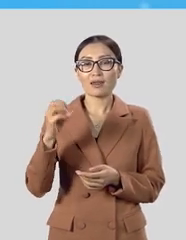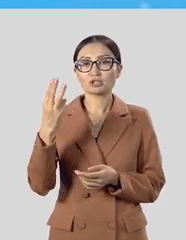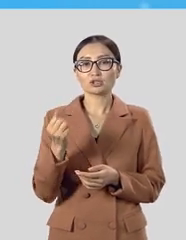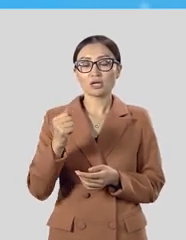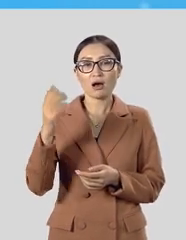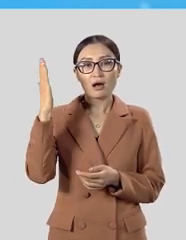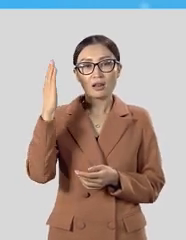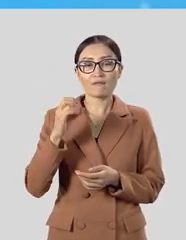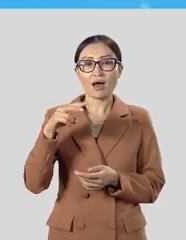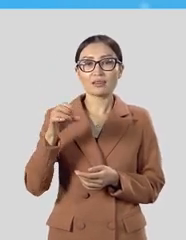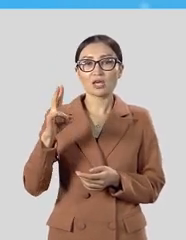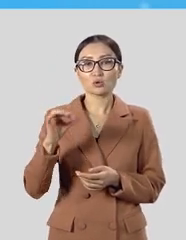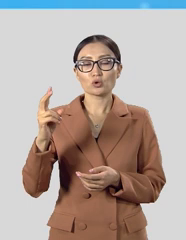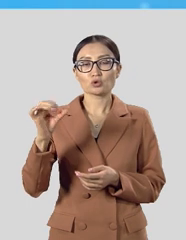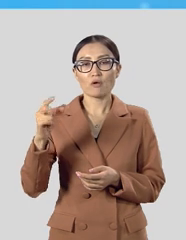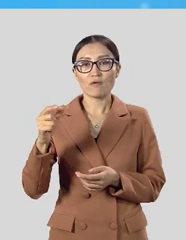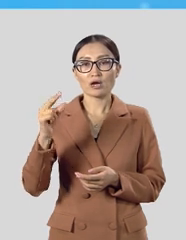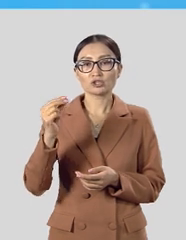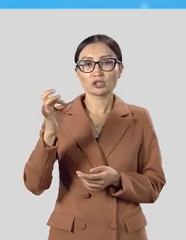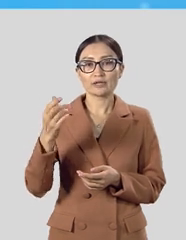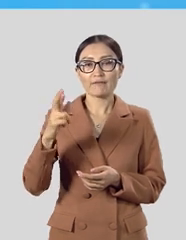Голова ленточного червя.